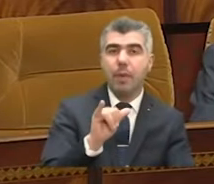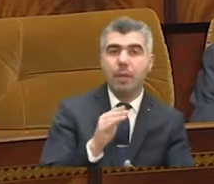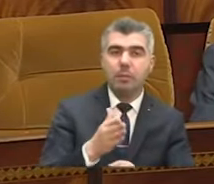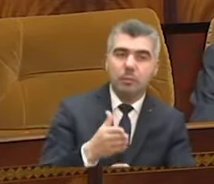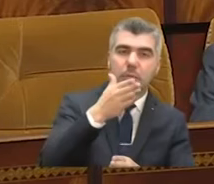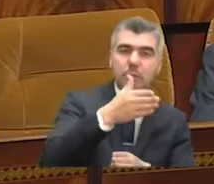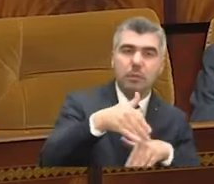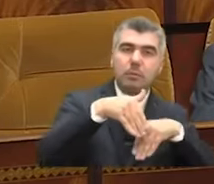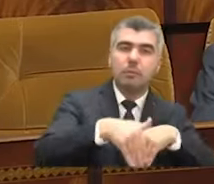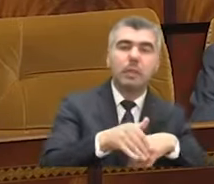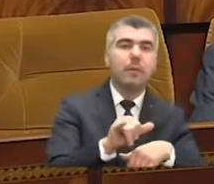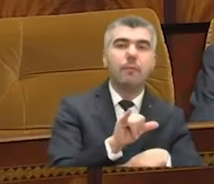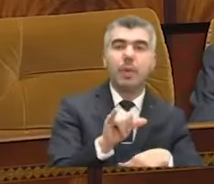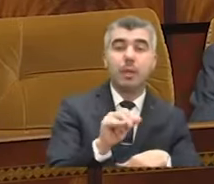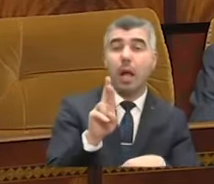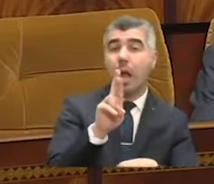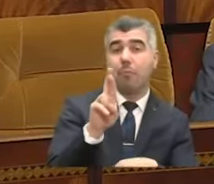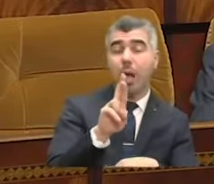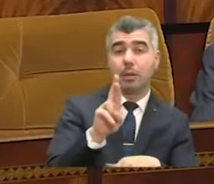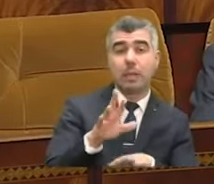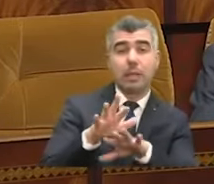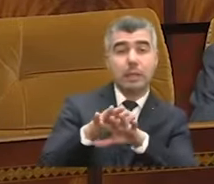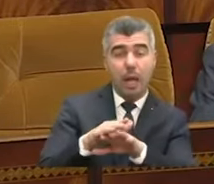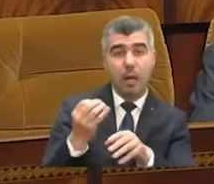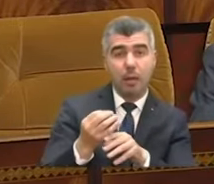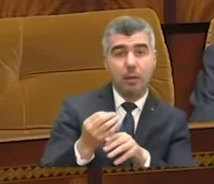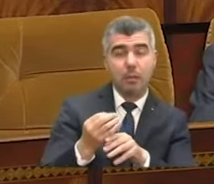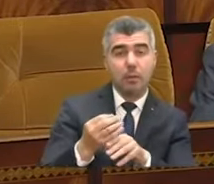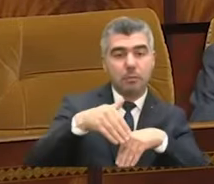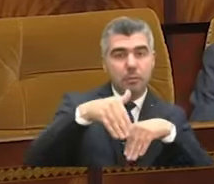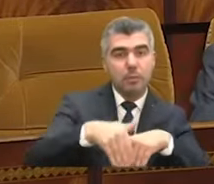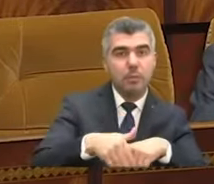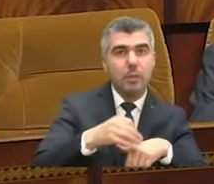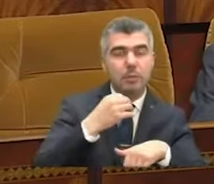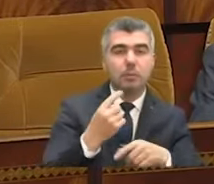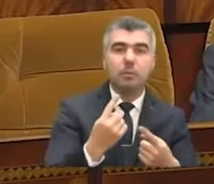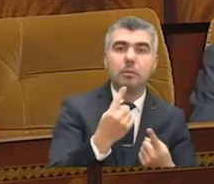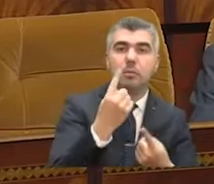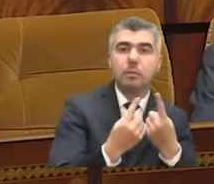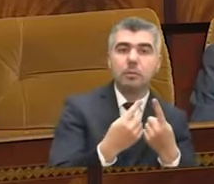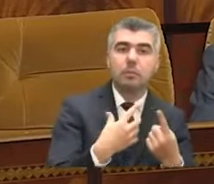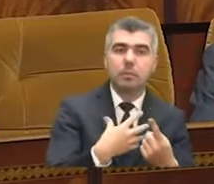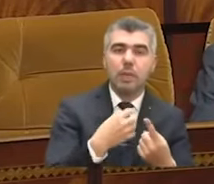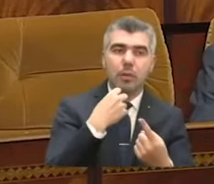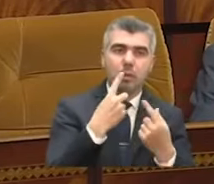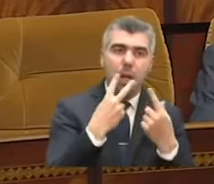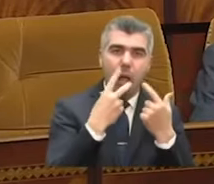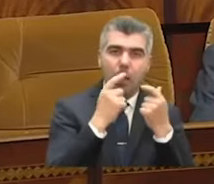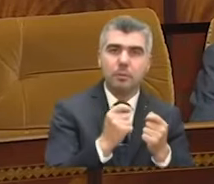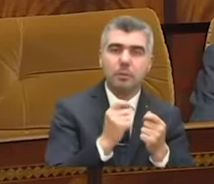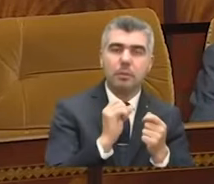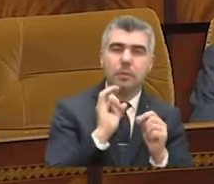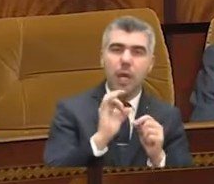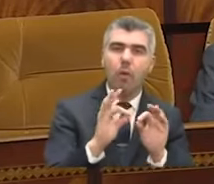غندفنوا. هذا دابا الحاله في الرباط سلا نتاع المقابر، يعني الانسان تيمشي وتيدخل تيقول الله يحضر